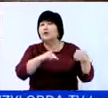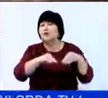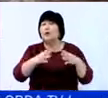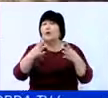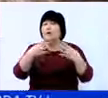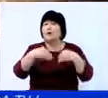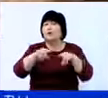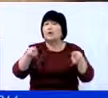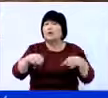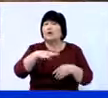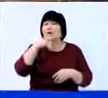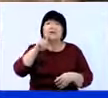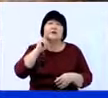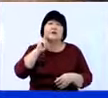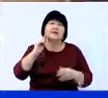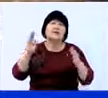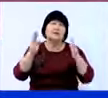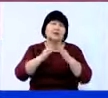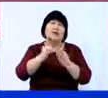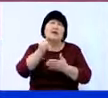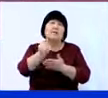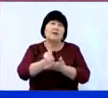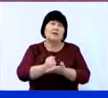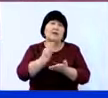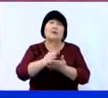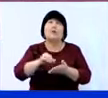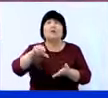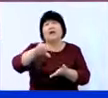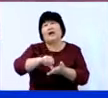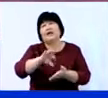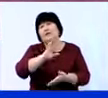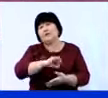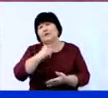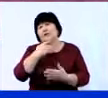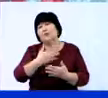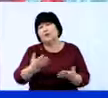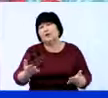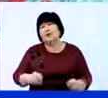отау құрған талай жастың шаңырағының берік болуына себепшідей көрінеді